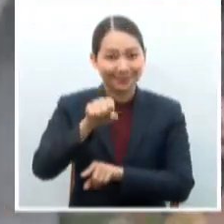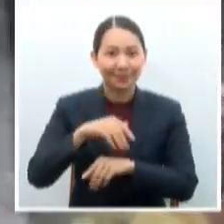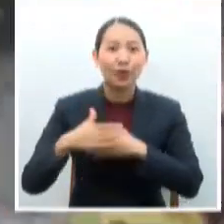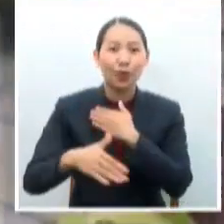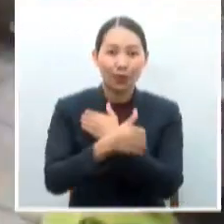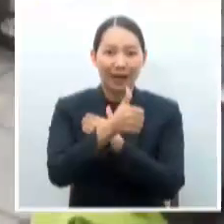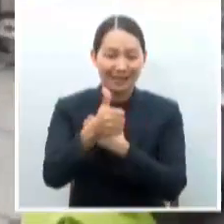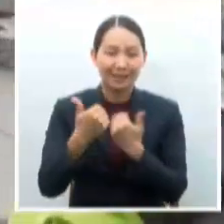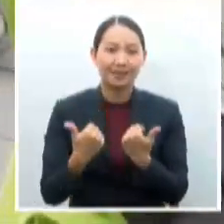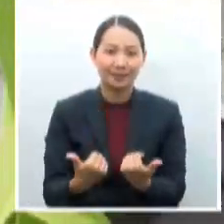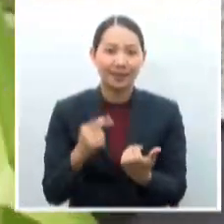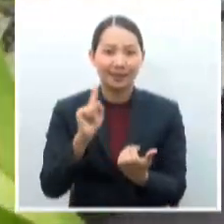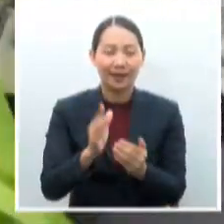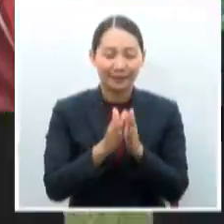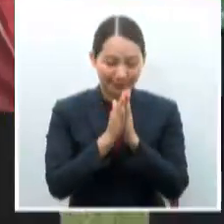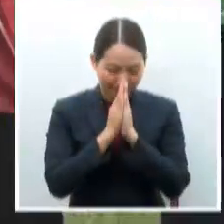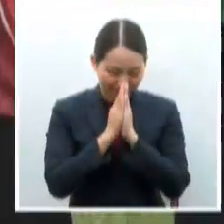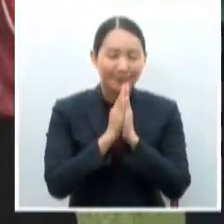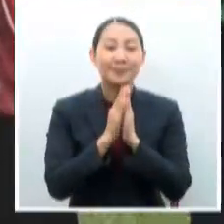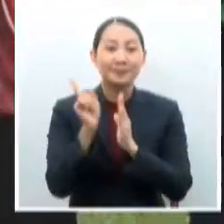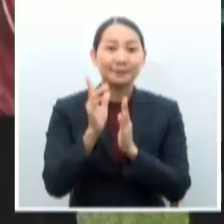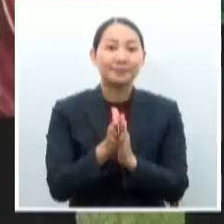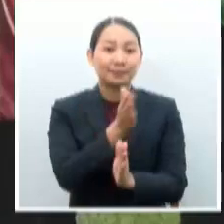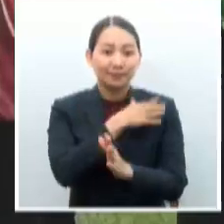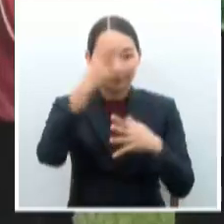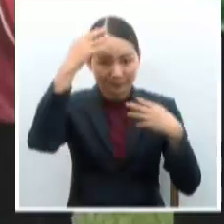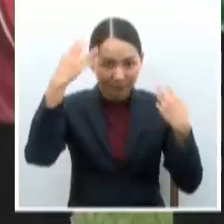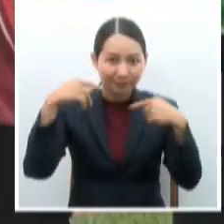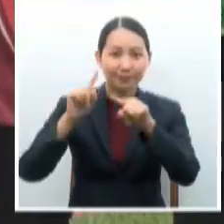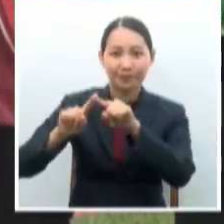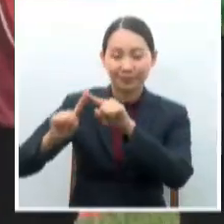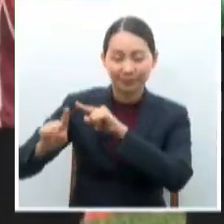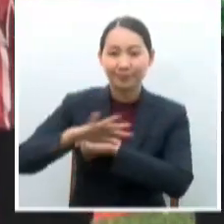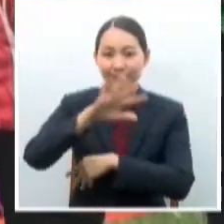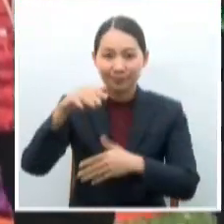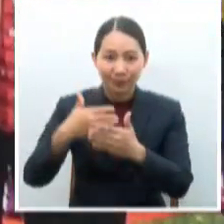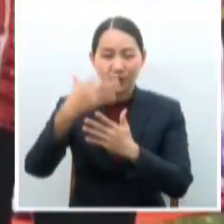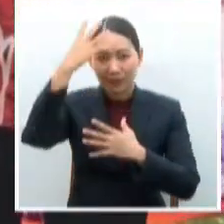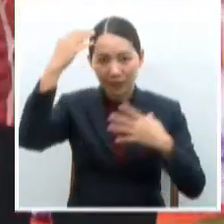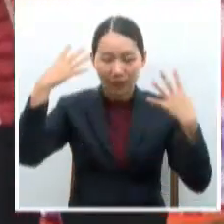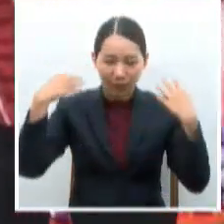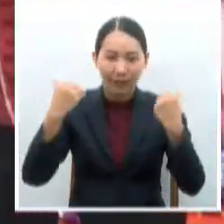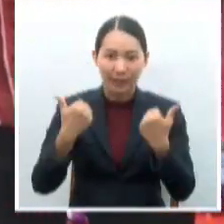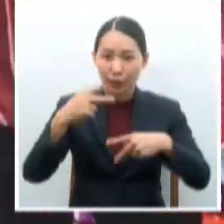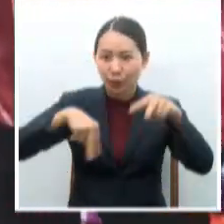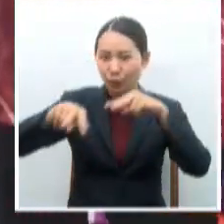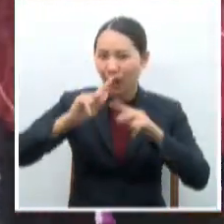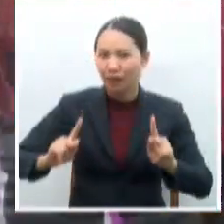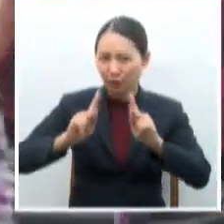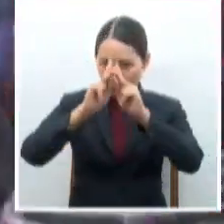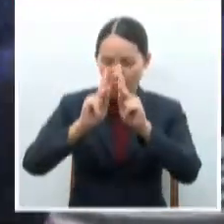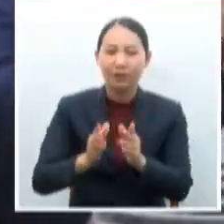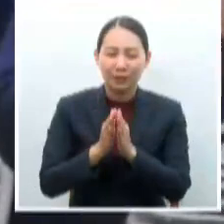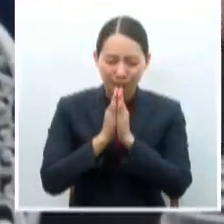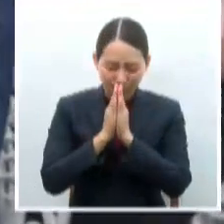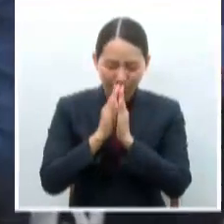ขอกราบรัตนาคุณพระศรีนตรัยและสิ่งศักดิ์สิทธิ์ที่พวกเราเคารพนับถือและสิ่งศักดิ์สิทธิ์ในกระทรวงสาธารณสุขได้โปรดดลบันดาล